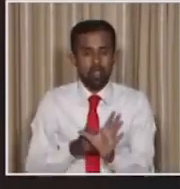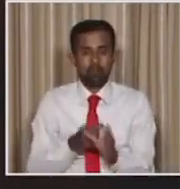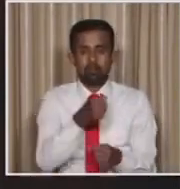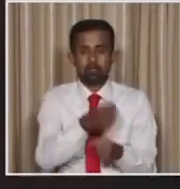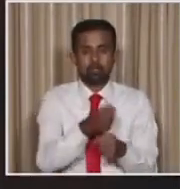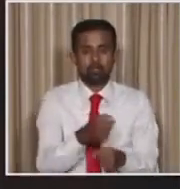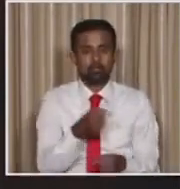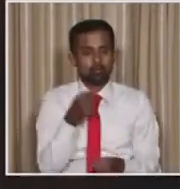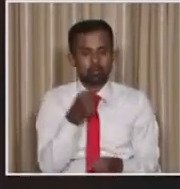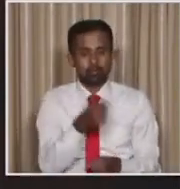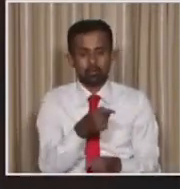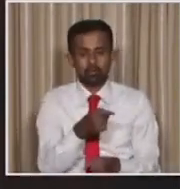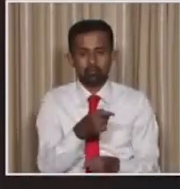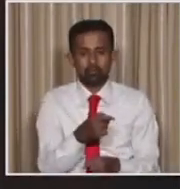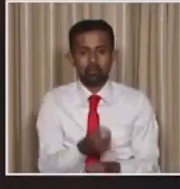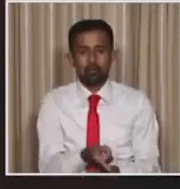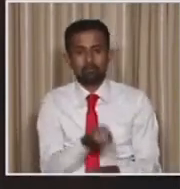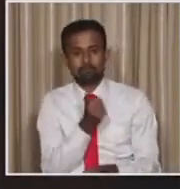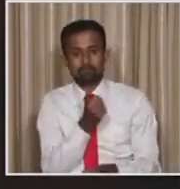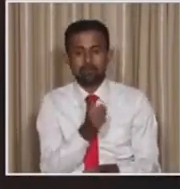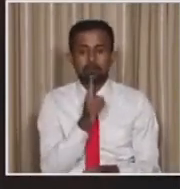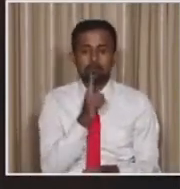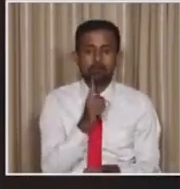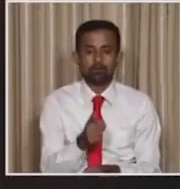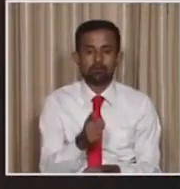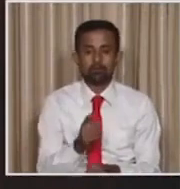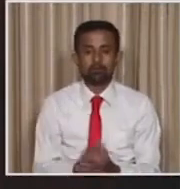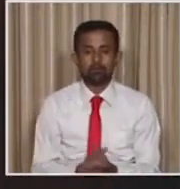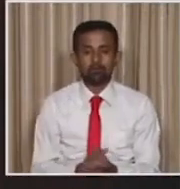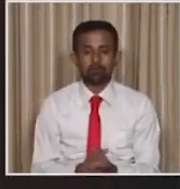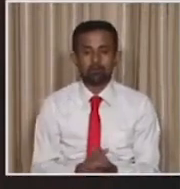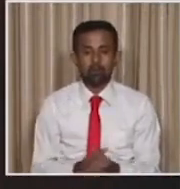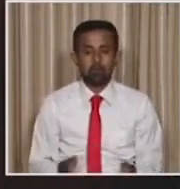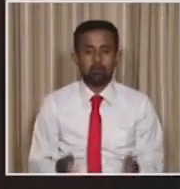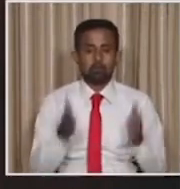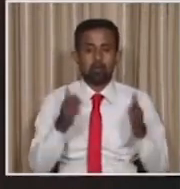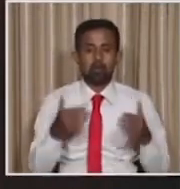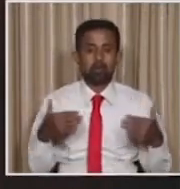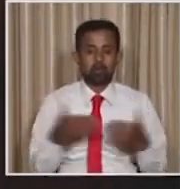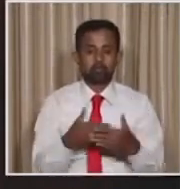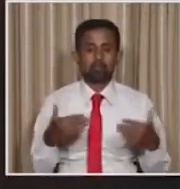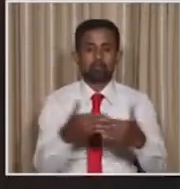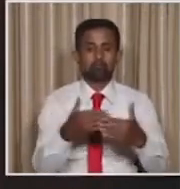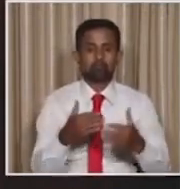ආණ්ඩුවකටම තර්ජනය කරනවා. මගතට අහුරනවා.